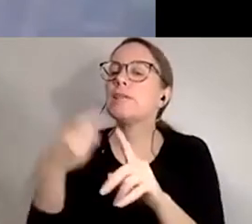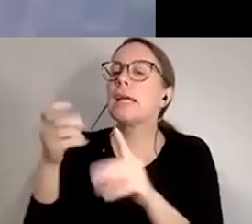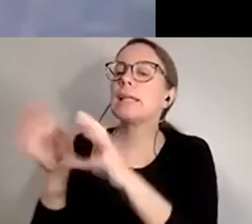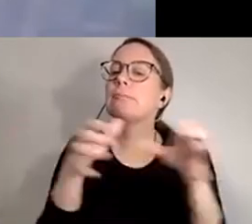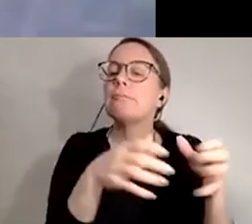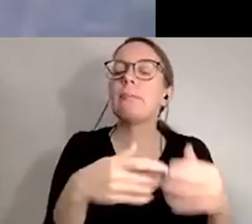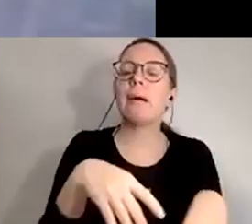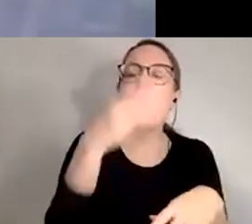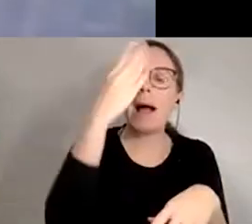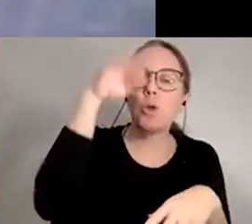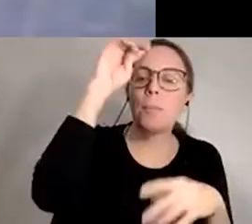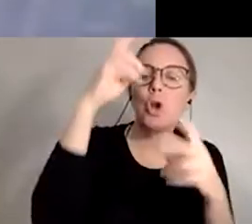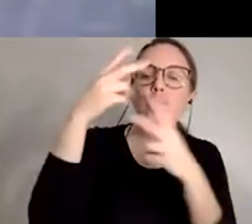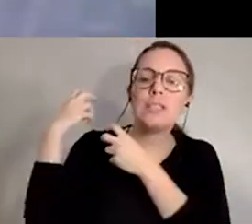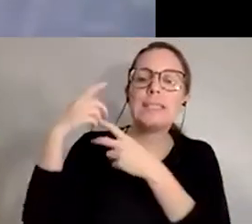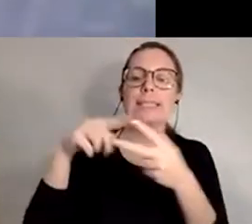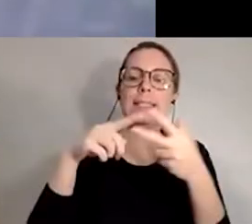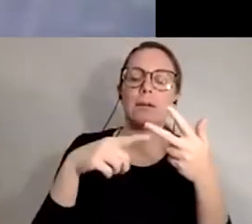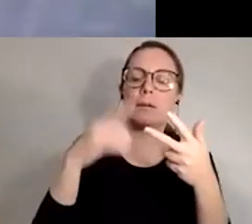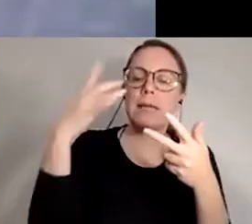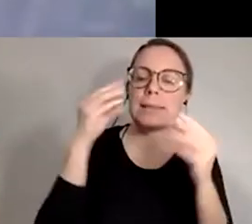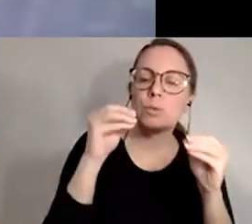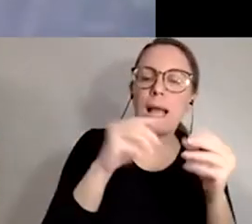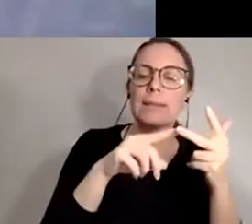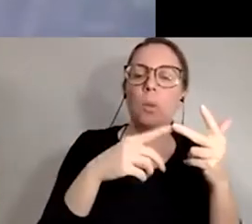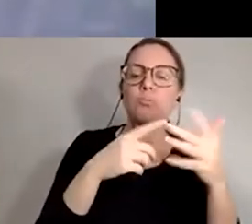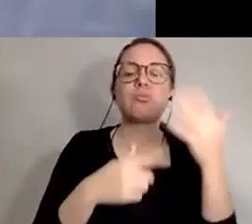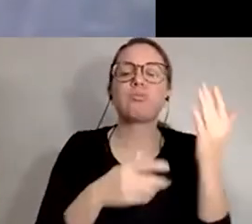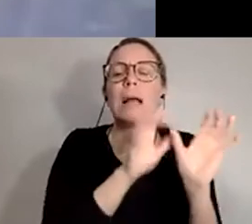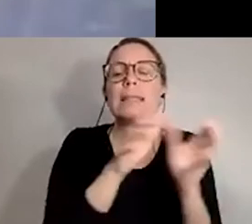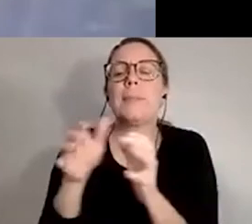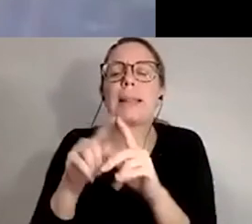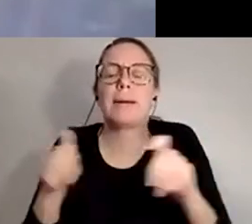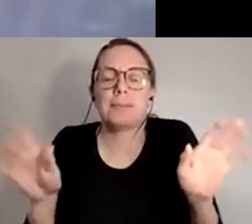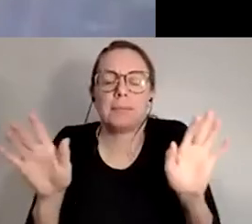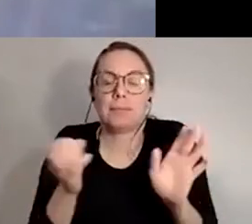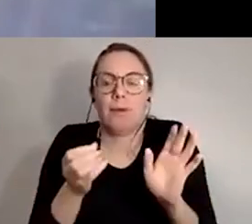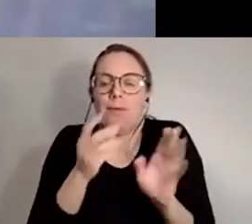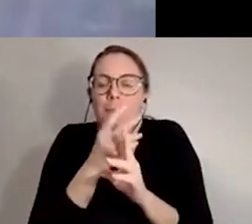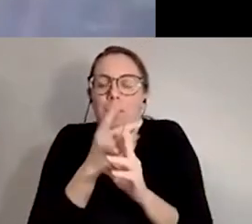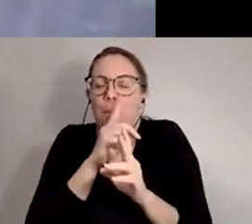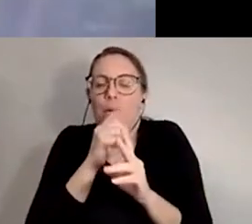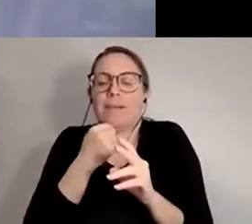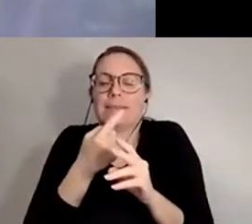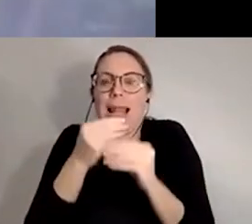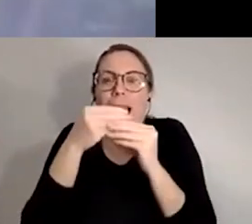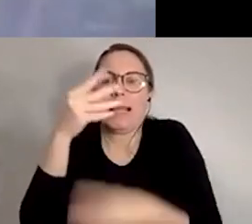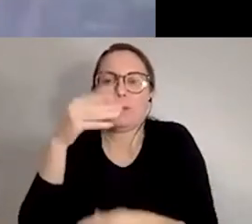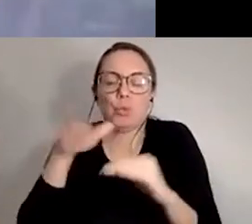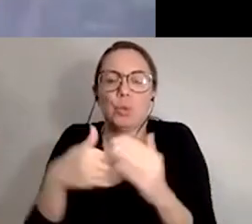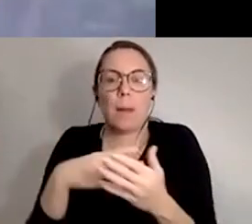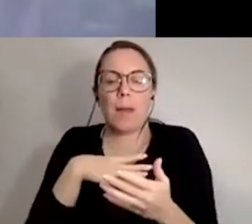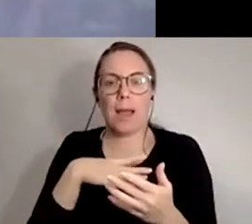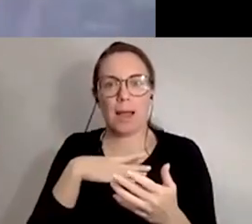mais aussi dans toutes les disciplines, je ne vais pas toutes les lister, j'en oublierai, mais vous êtes de très, très loin, l'université,